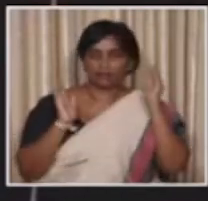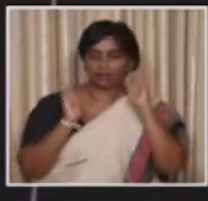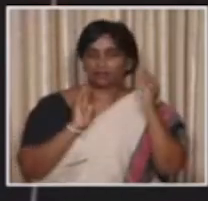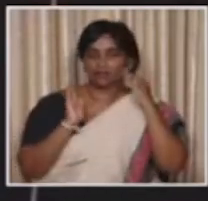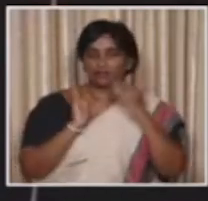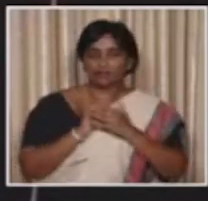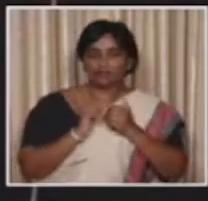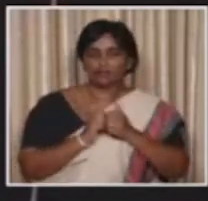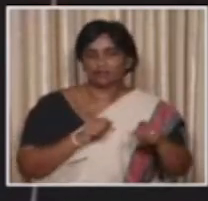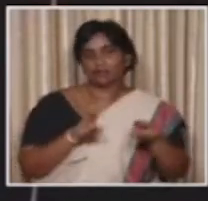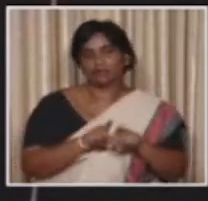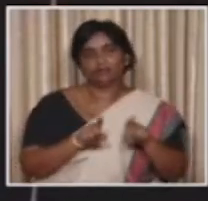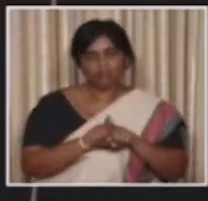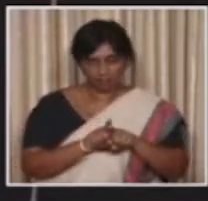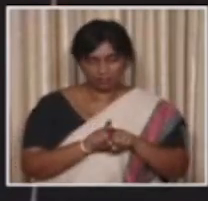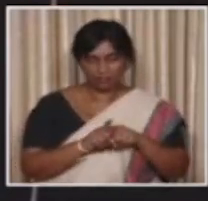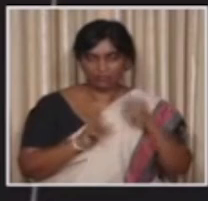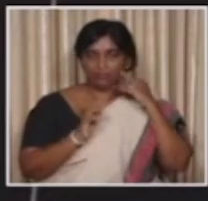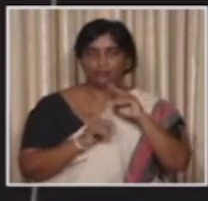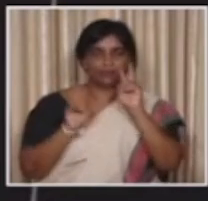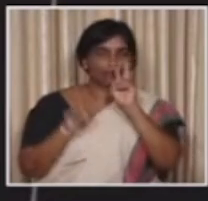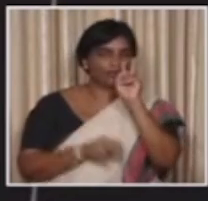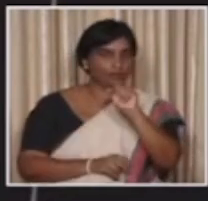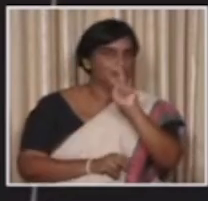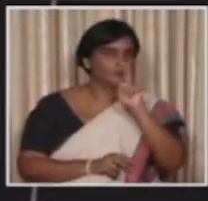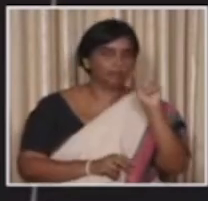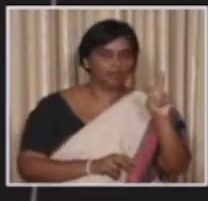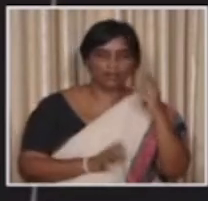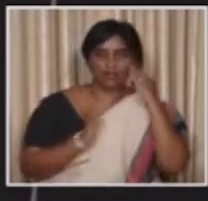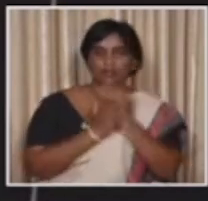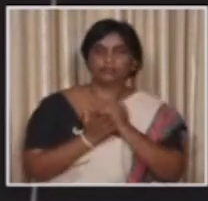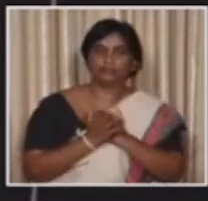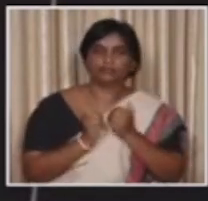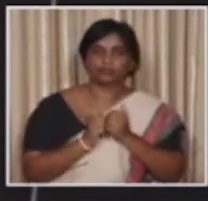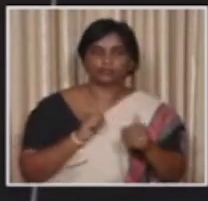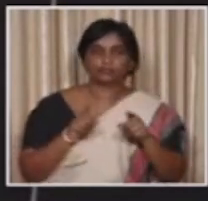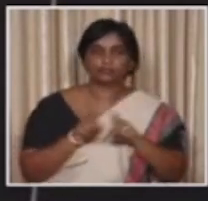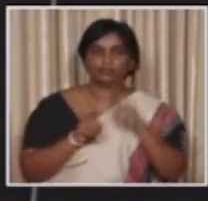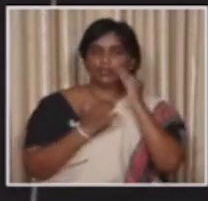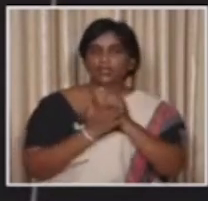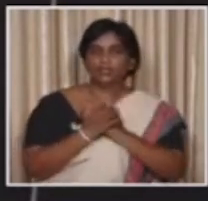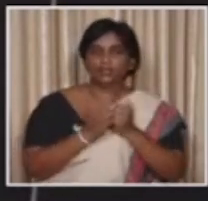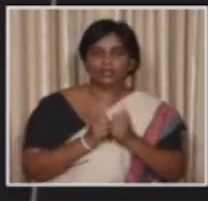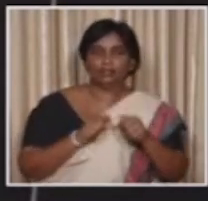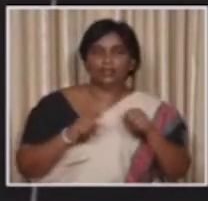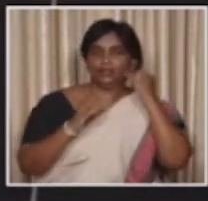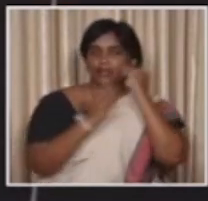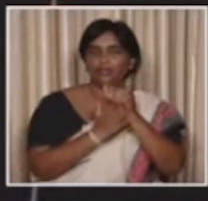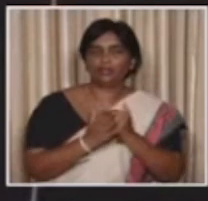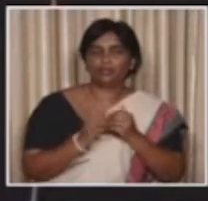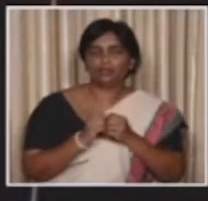දෙන්නම්. ජනාධිපතිතුමනි 20-22 ඒගොල්ලන්ගේ achievements ටික ගත්තොතින් amount in financial benefits